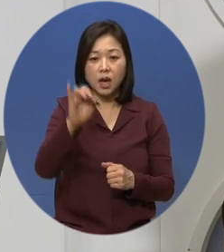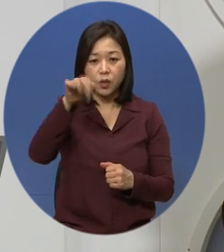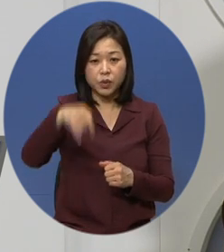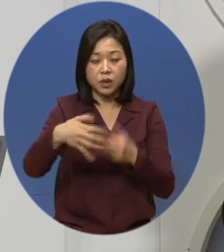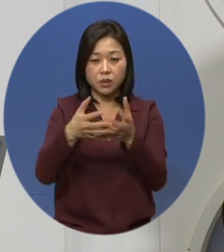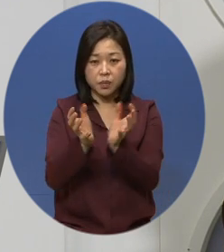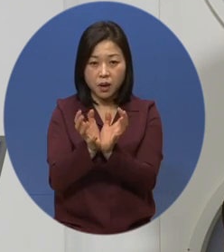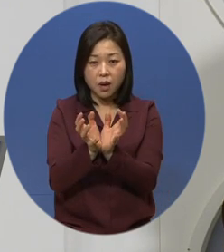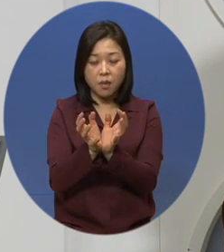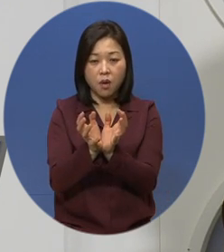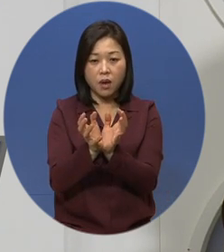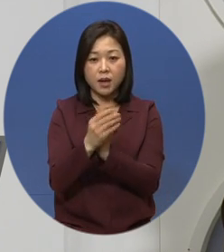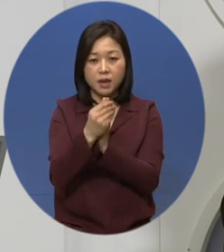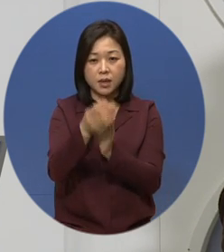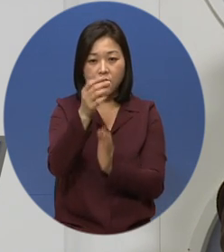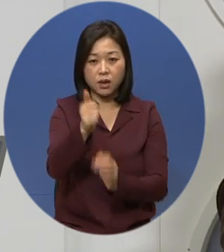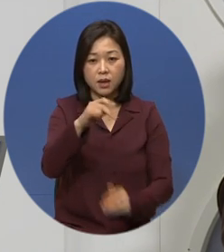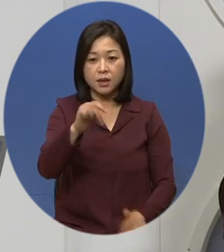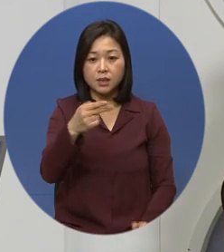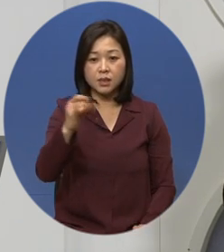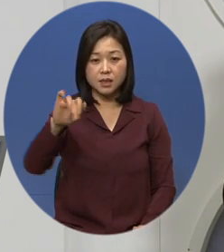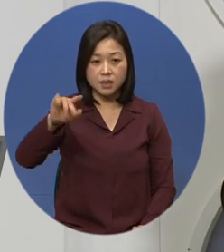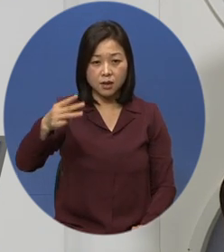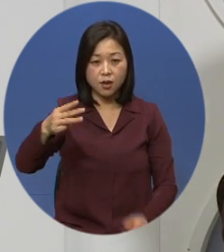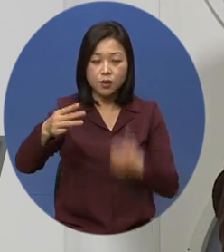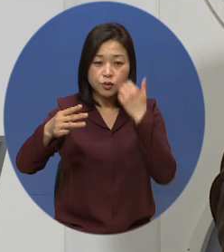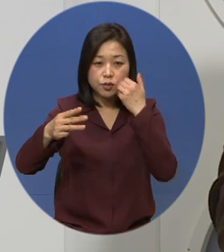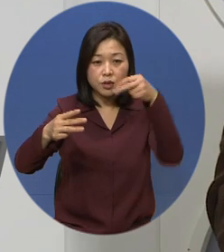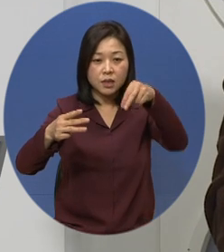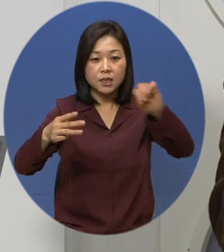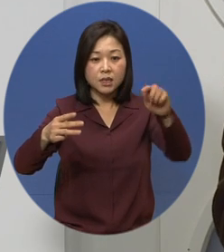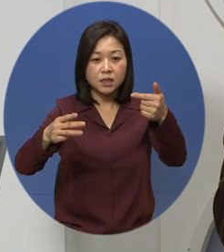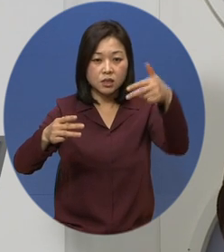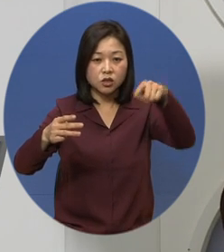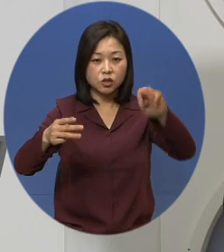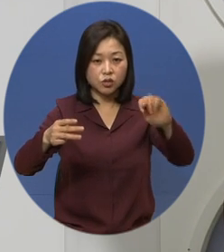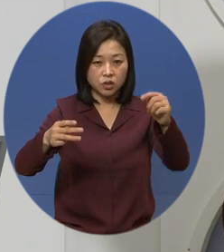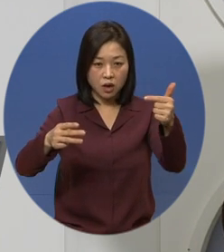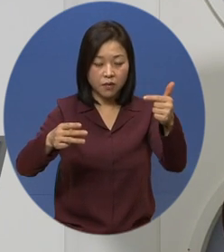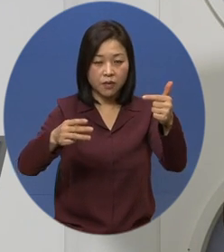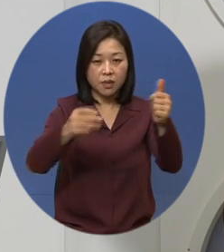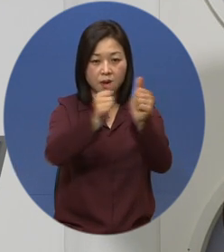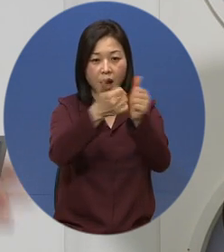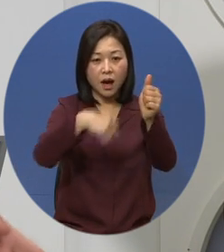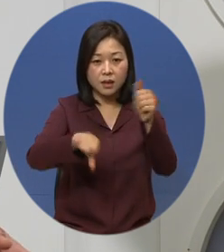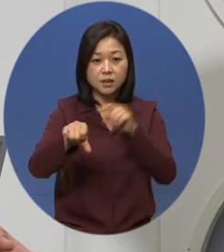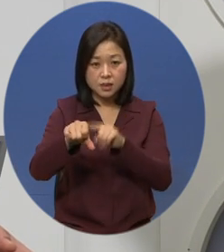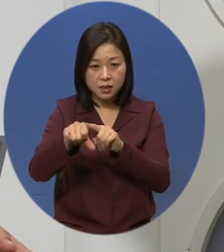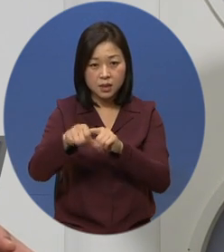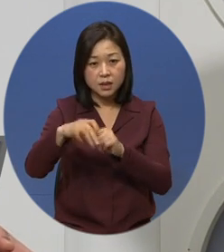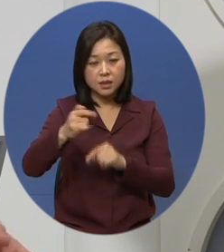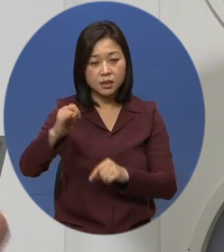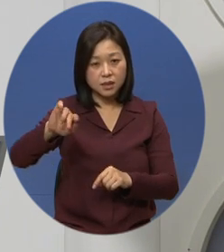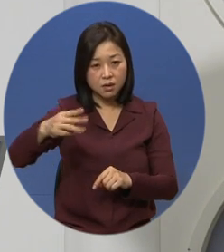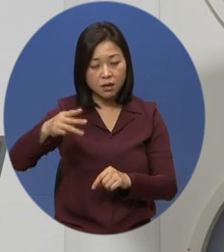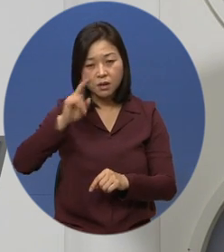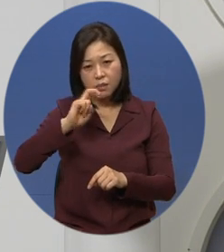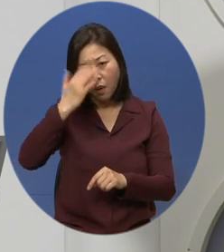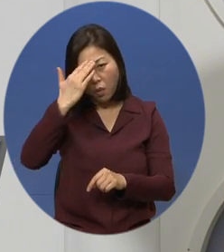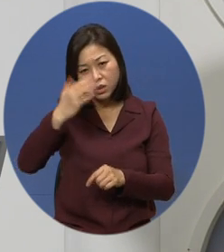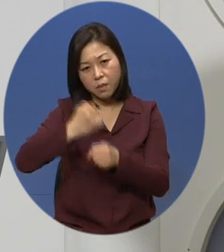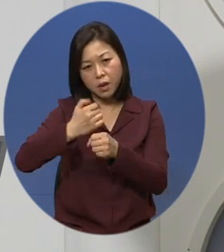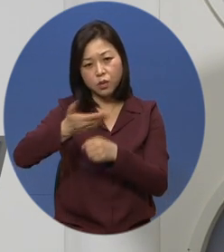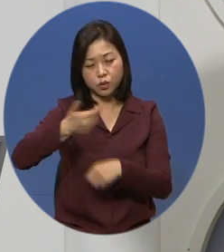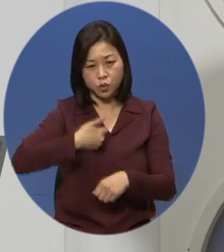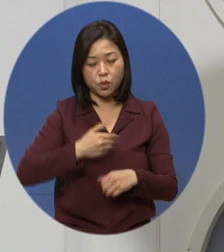그리도 인 신대철 신중현 c 아들이 있지 않습니까 아 신데 처리가 음악을 무료 를 작곡해 졌고 그리고